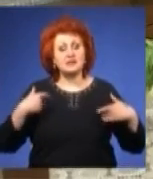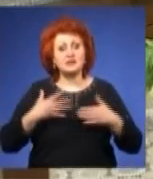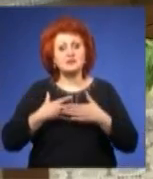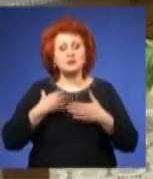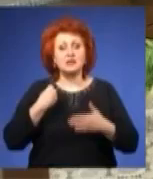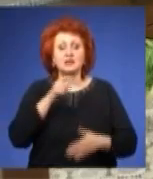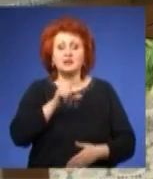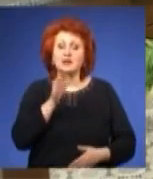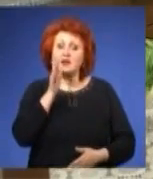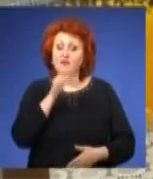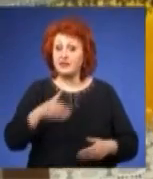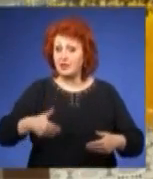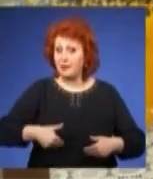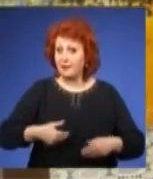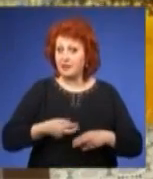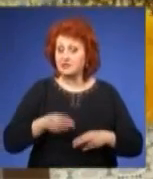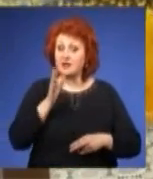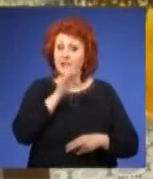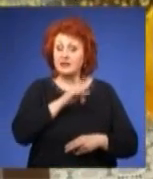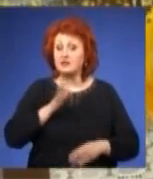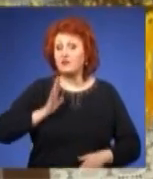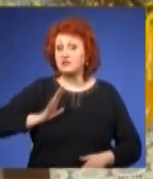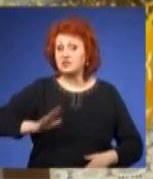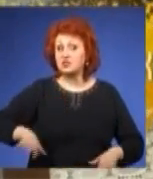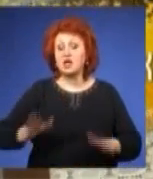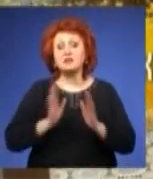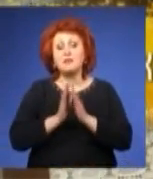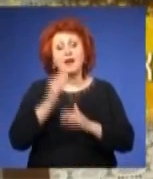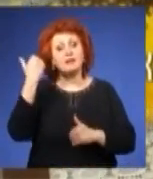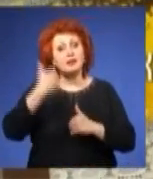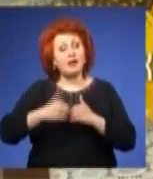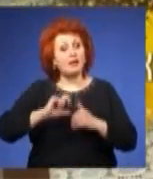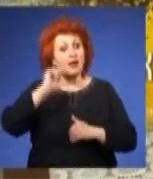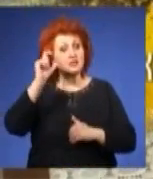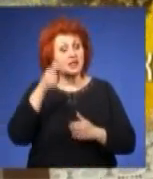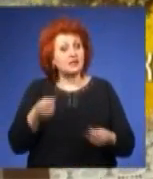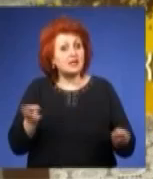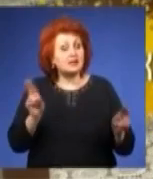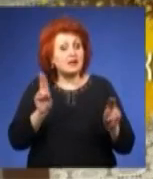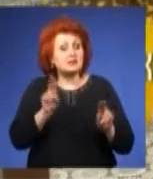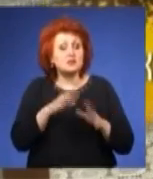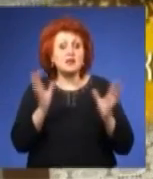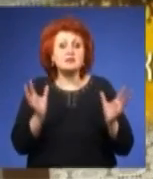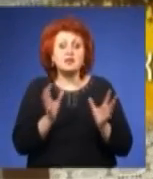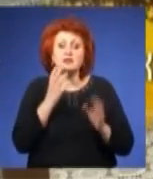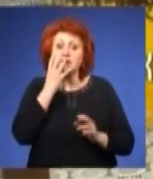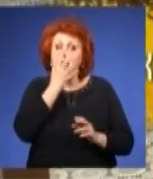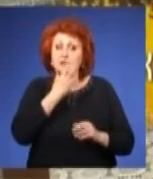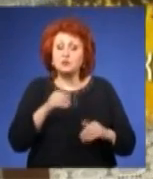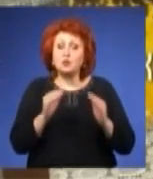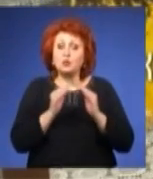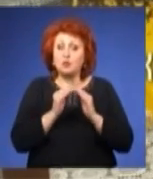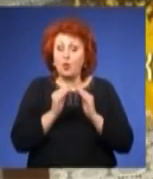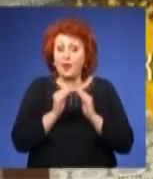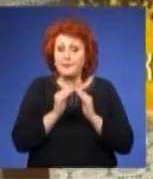Здравствуйте, дорогие телезрители! Время поста – это время воздержания и молитвы. Но для каждой хозяйки остается задача сохранять тепло и